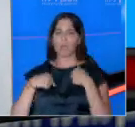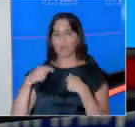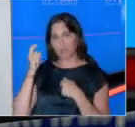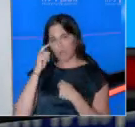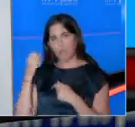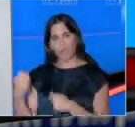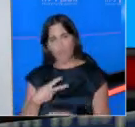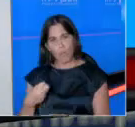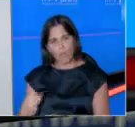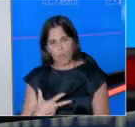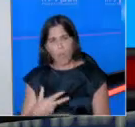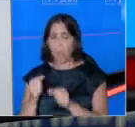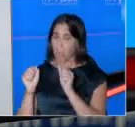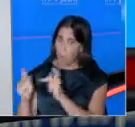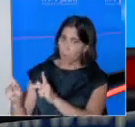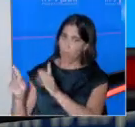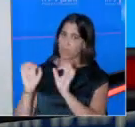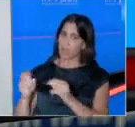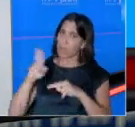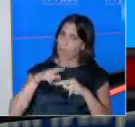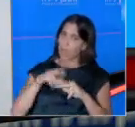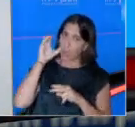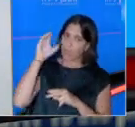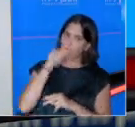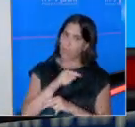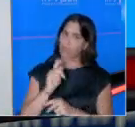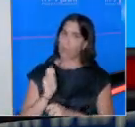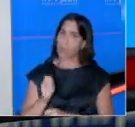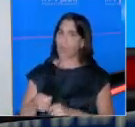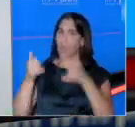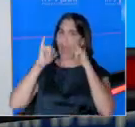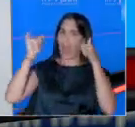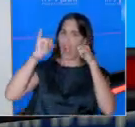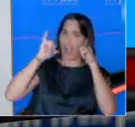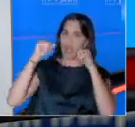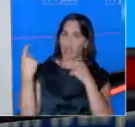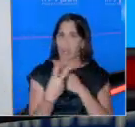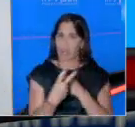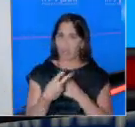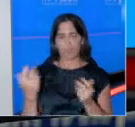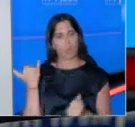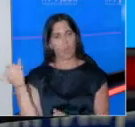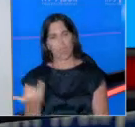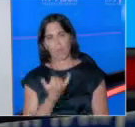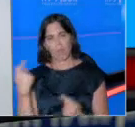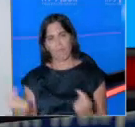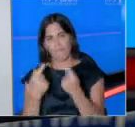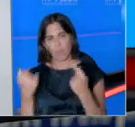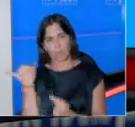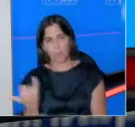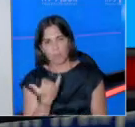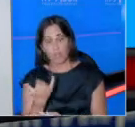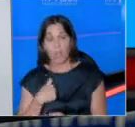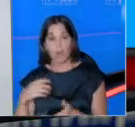ייקח שבועיים או שלושה. ייקח שבועיים, שלושה, ואחר כך נראה אותם בכנסת צועקים אחד על השני כמו תמיד ורבים כמו תמיד. עכשיו, אני